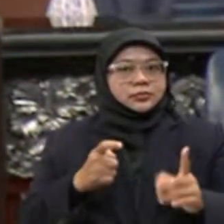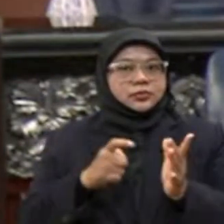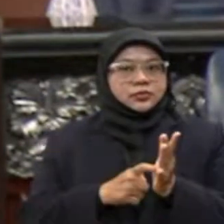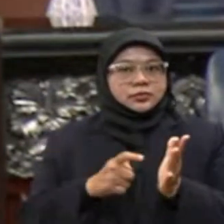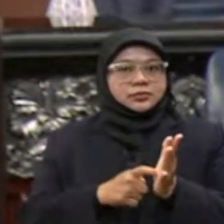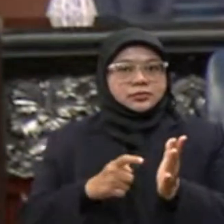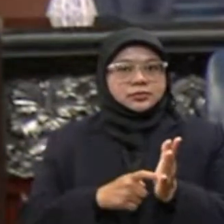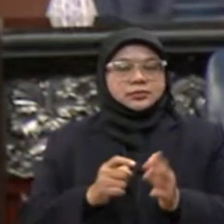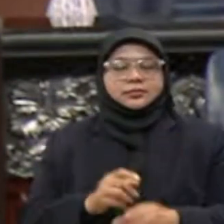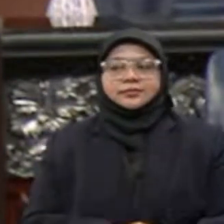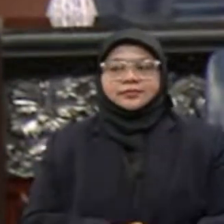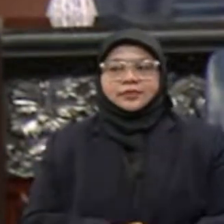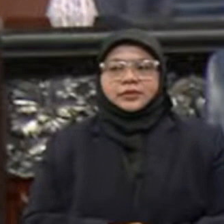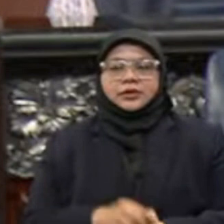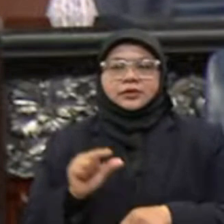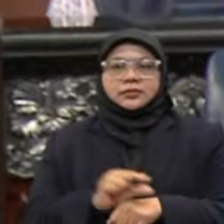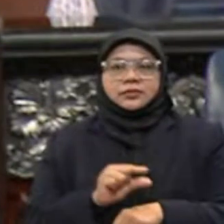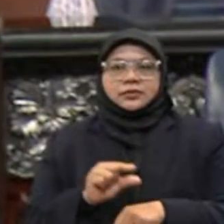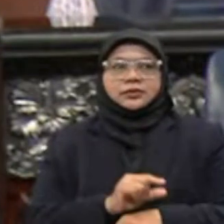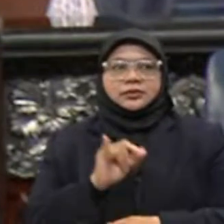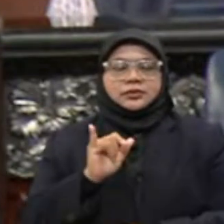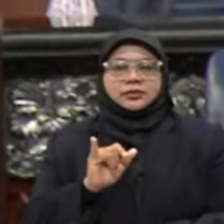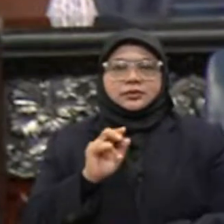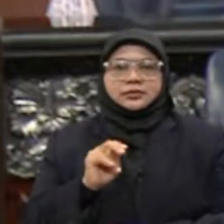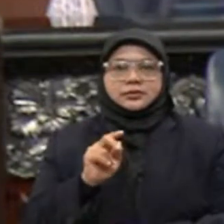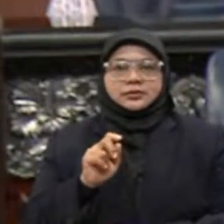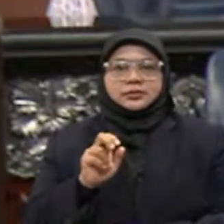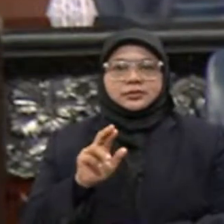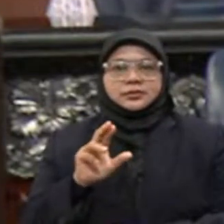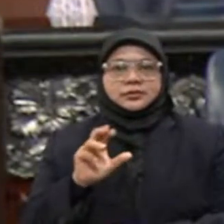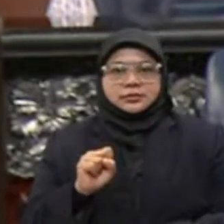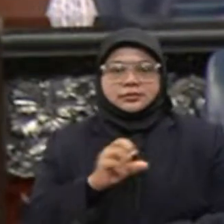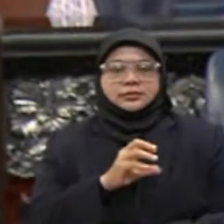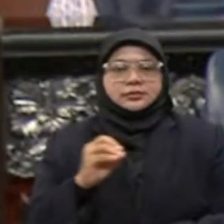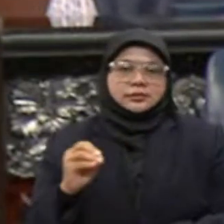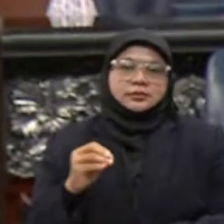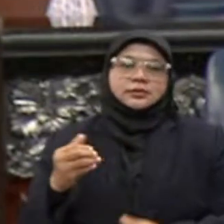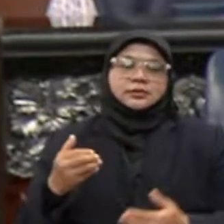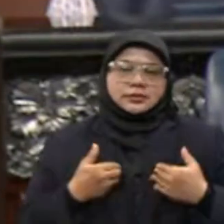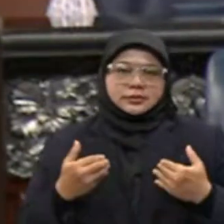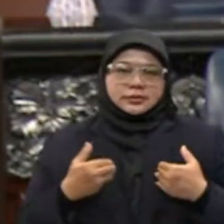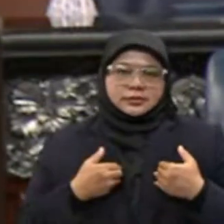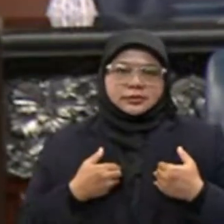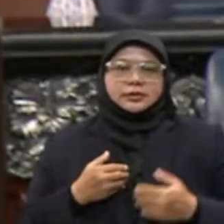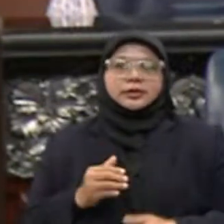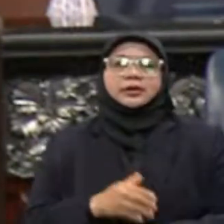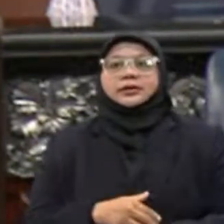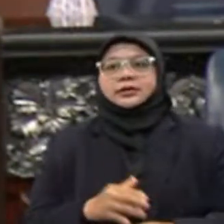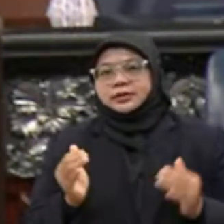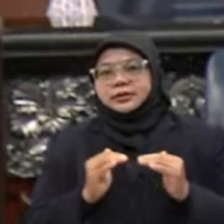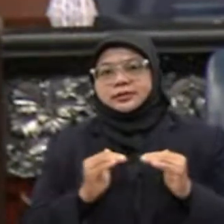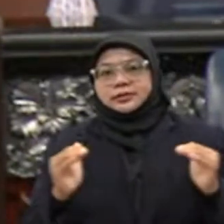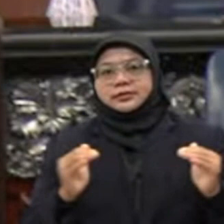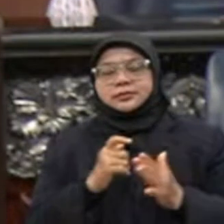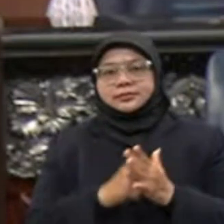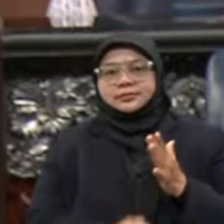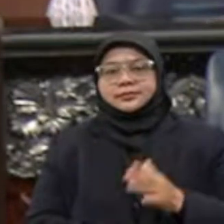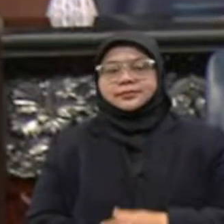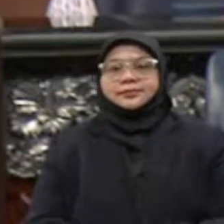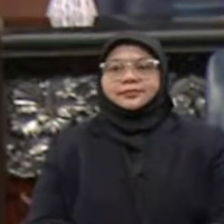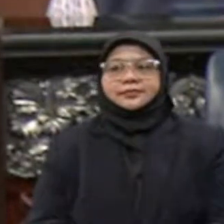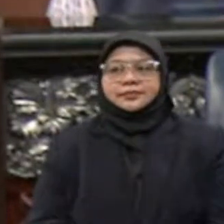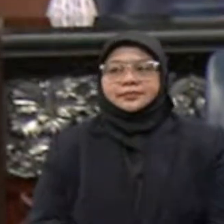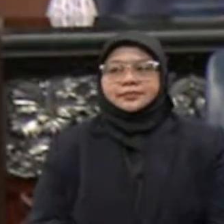hutang itu menggunakan interest yang terapung dan separuh lagi menggunakan interest dengan kadar yang tetap oke